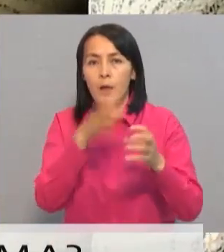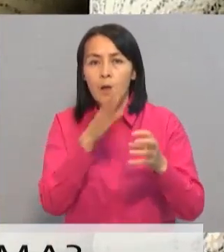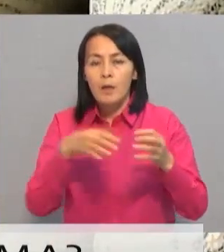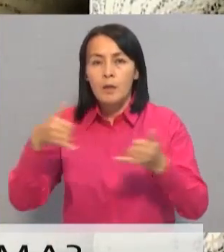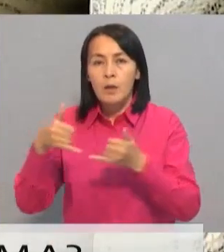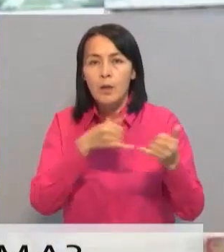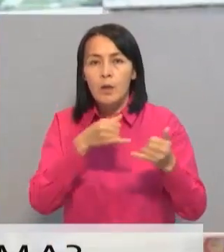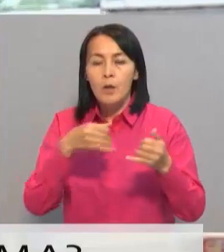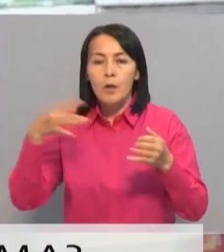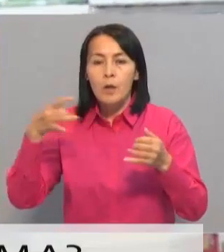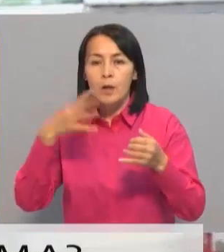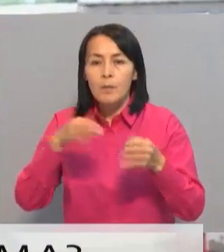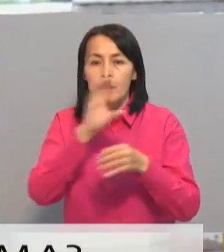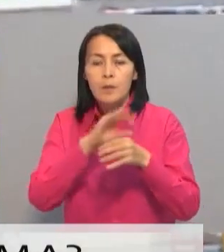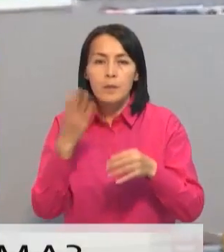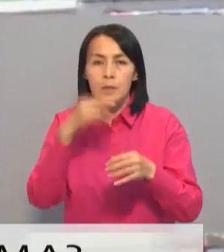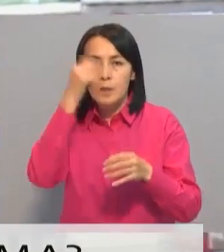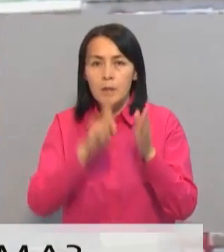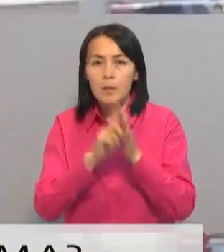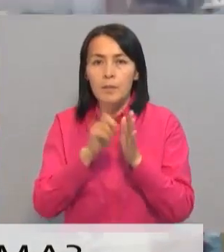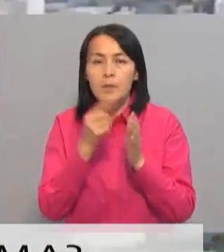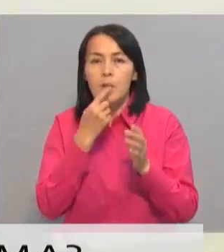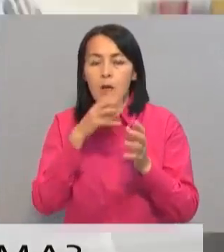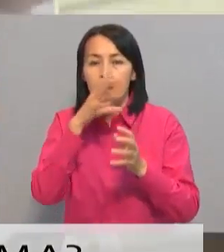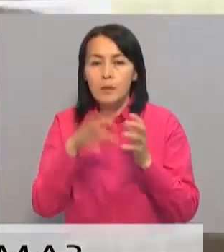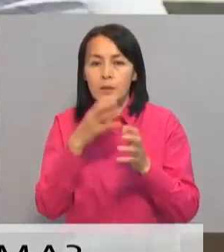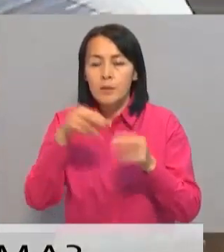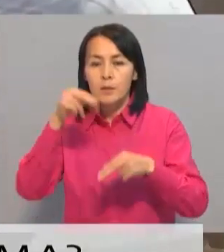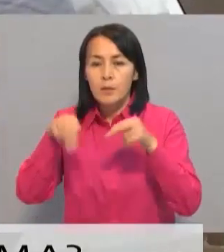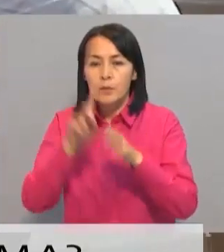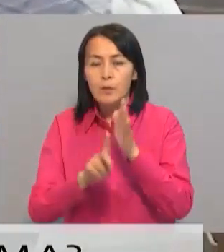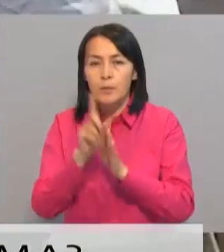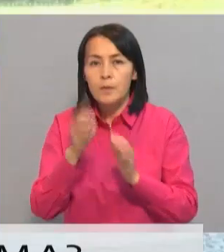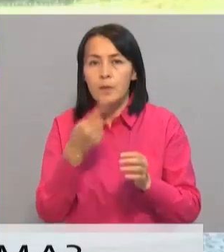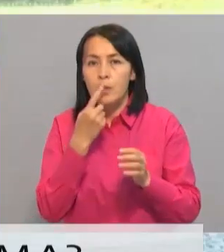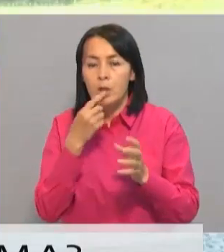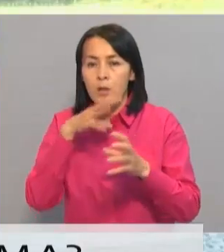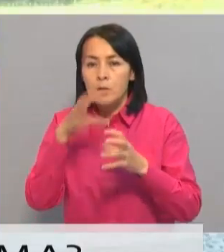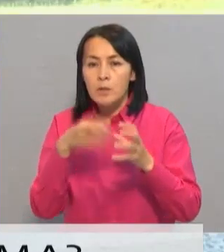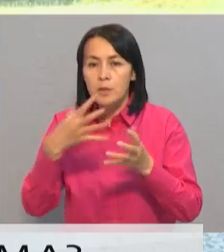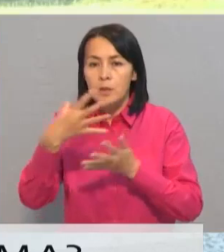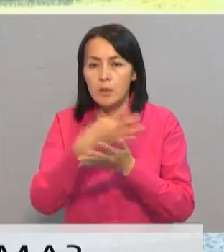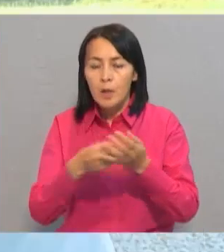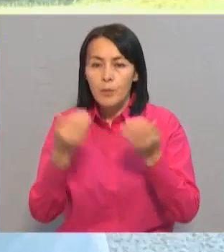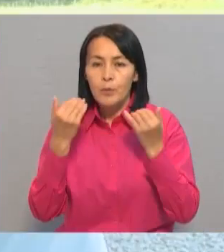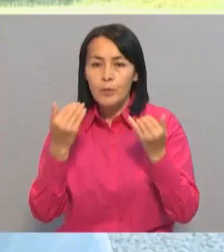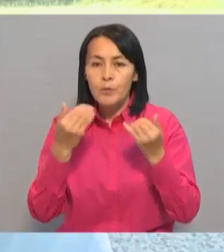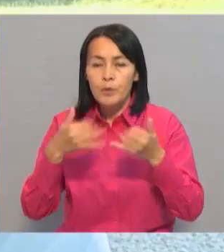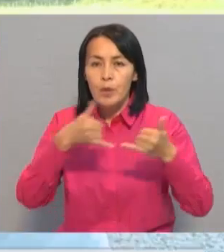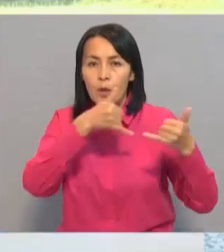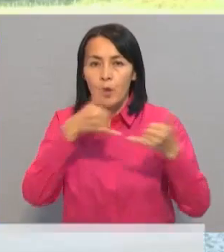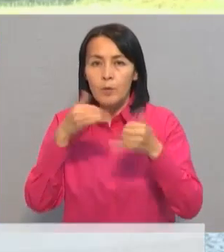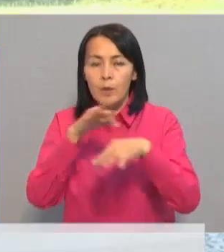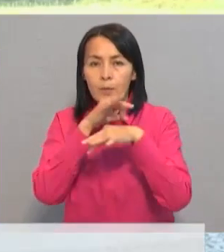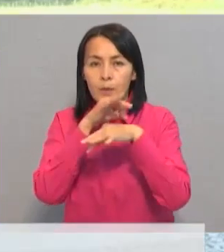кавын карбыздарын экспорттаган. Былтырдан баштап кант кызылшасын эгүүдү колго алыпты. Кызылшаны сол жыйналып ошол жерге жайындагы мына кавын алып кеткен